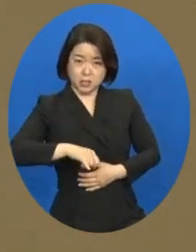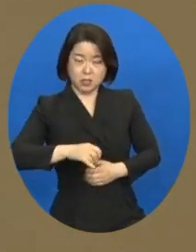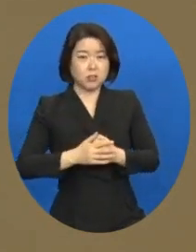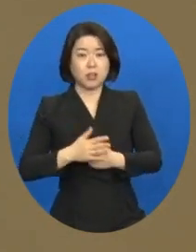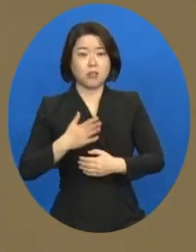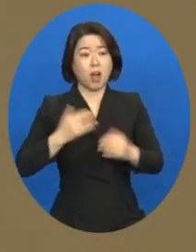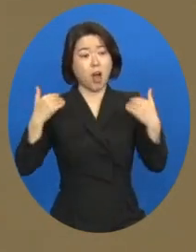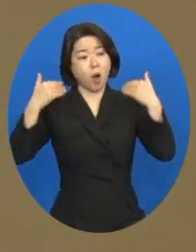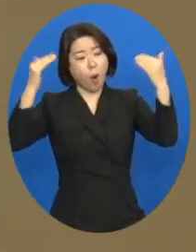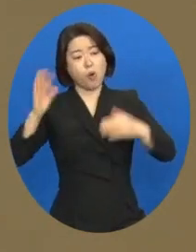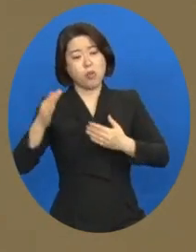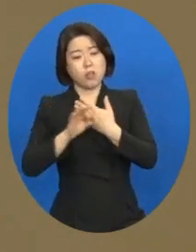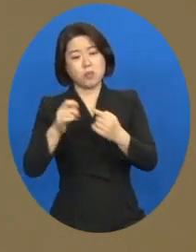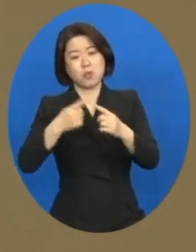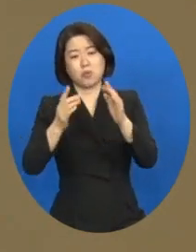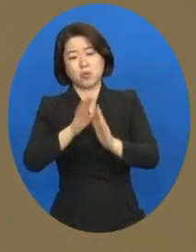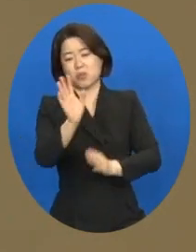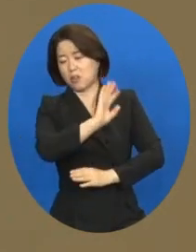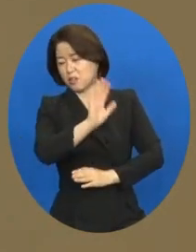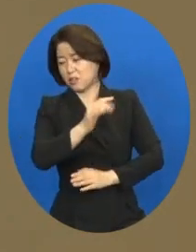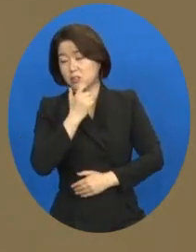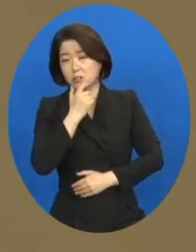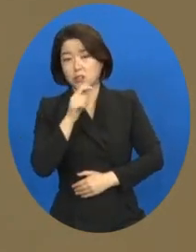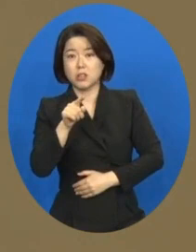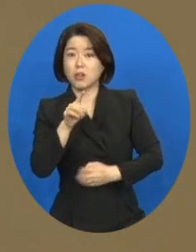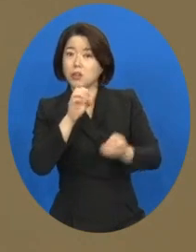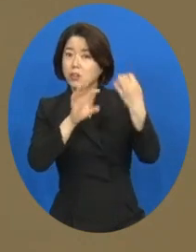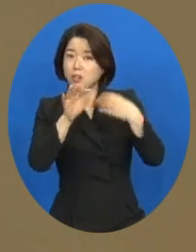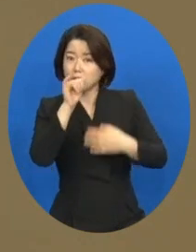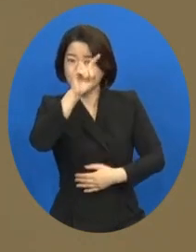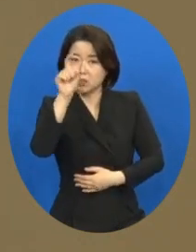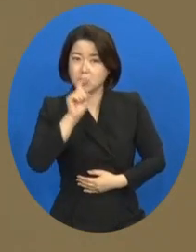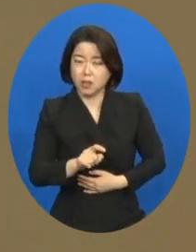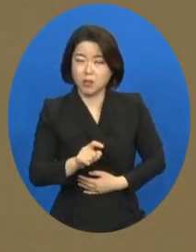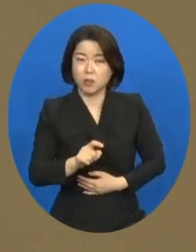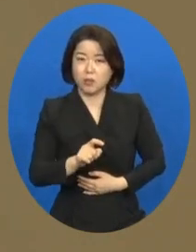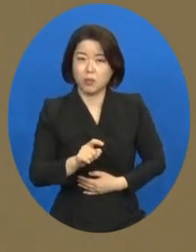나 어른 되면 교회 안 나갈 거야 이렇게 나오죠?